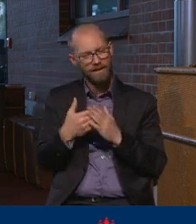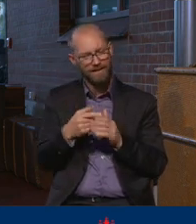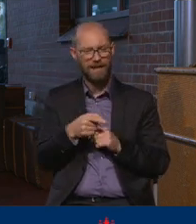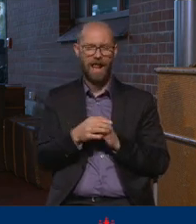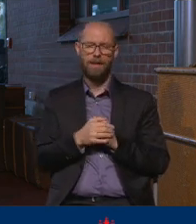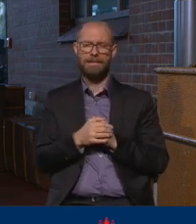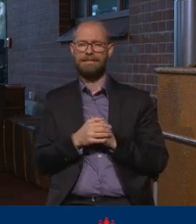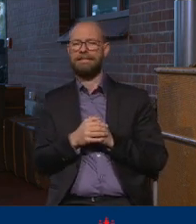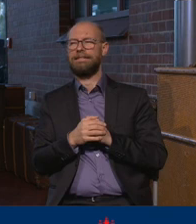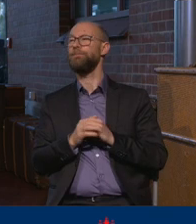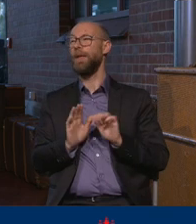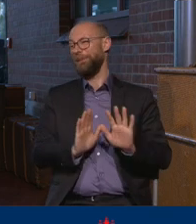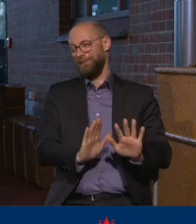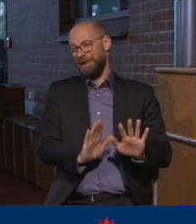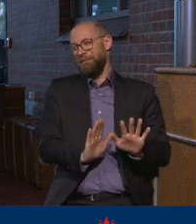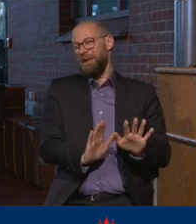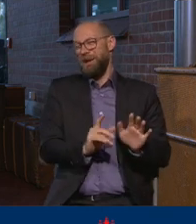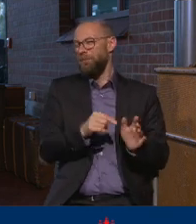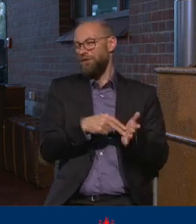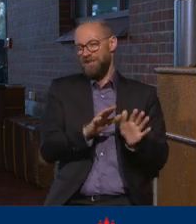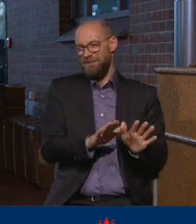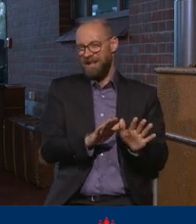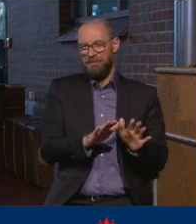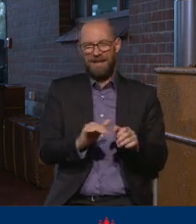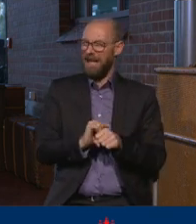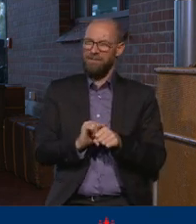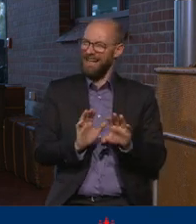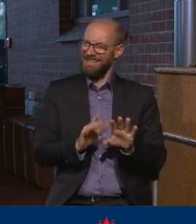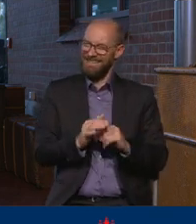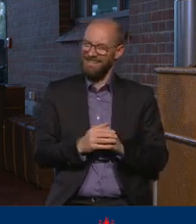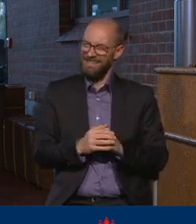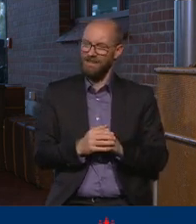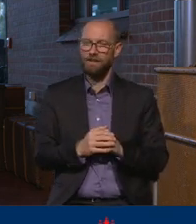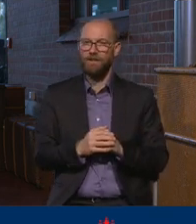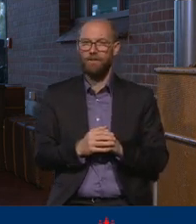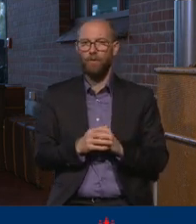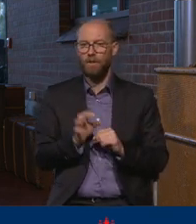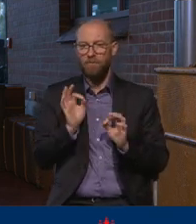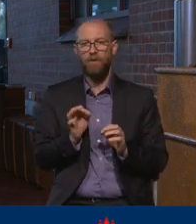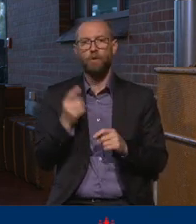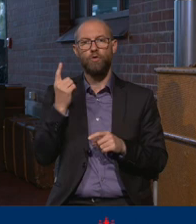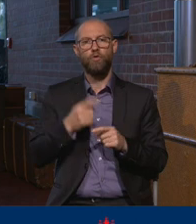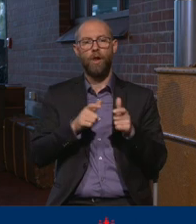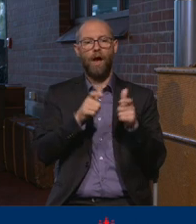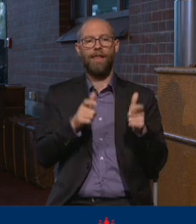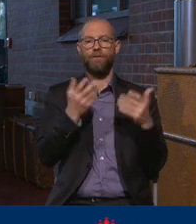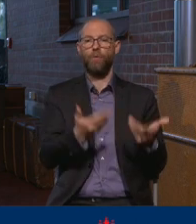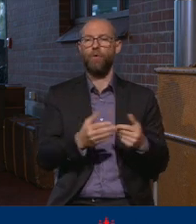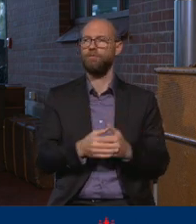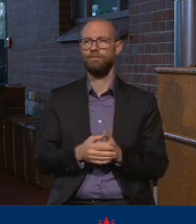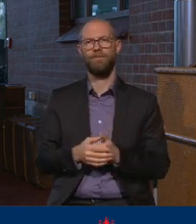jetzt mal sagen man musste was stehen lassen und das heißt das wären dann die zahlreichen unsere finde ich nicht logisch das ist